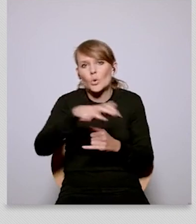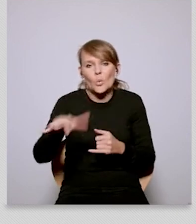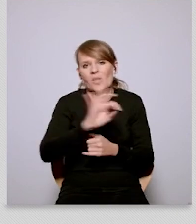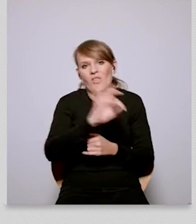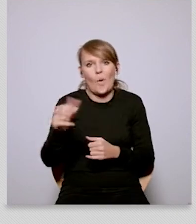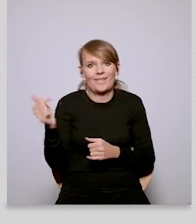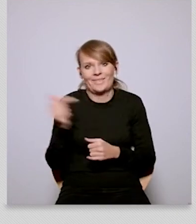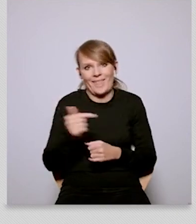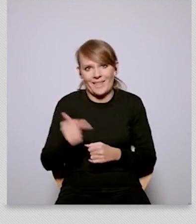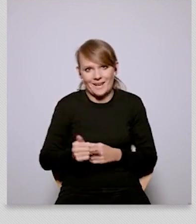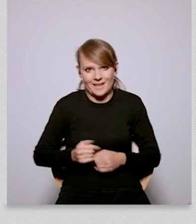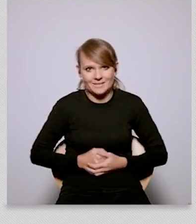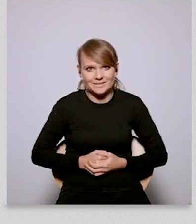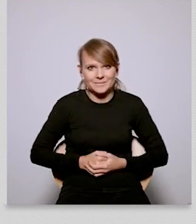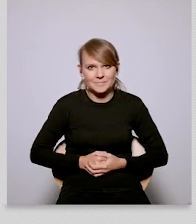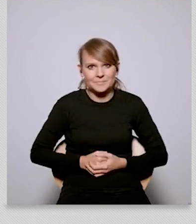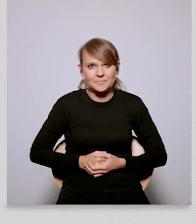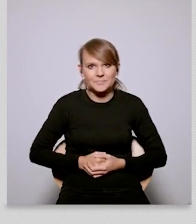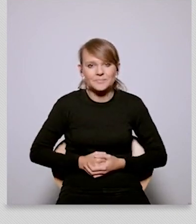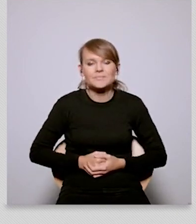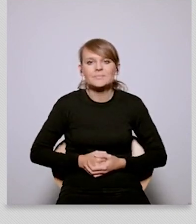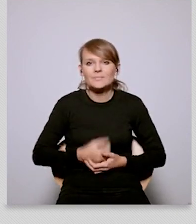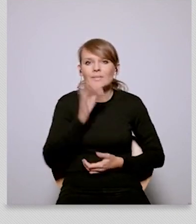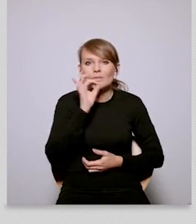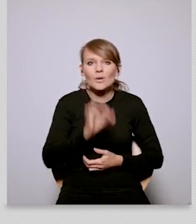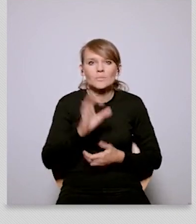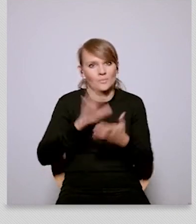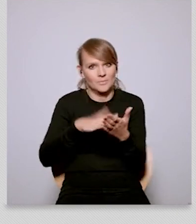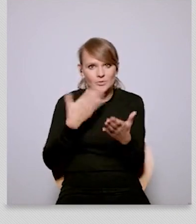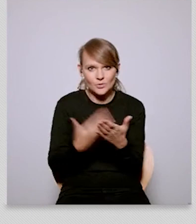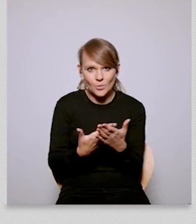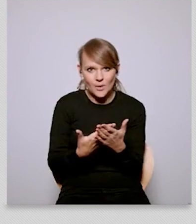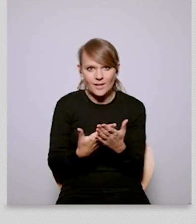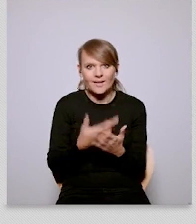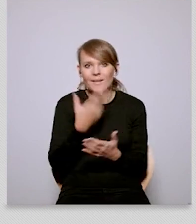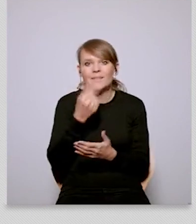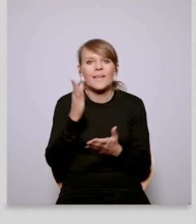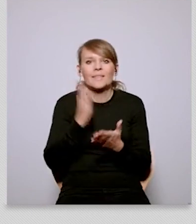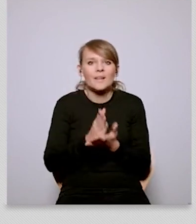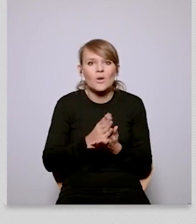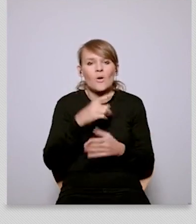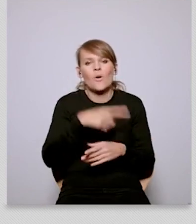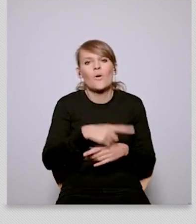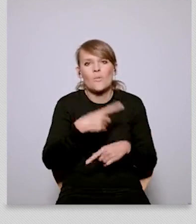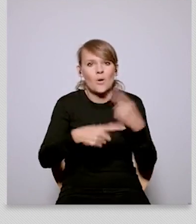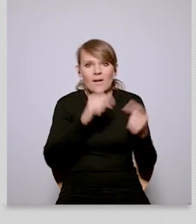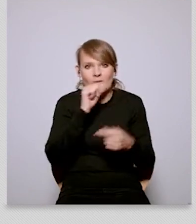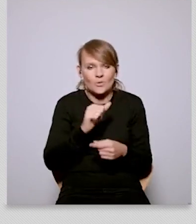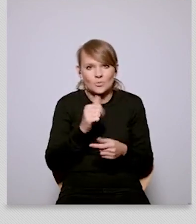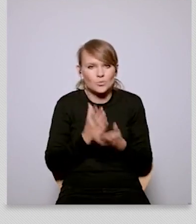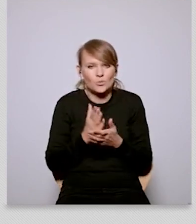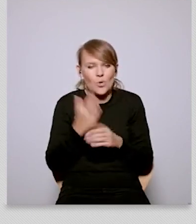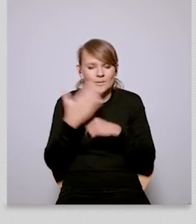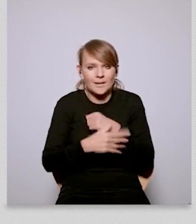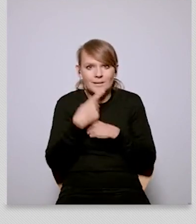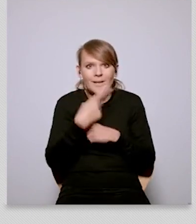tym uczestniczą i dobrym przykładem że tak może być to nie jest tylko proces europejski to już ostatnie zdanie ale również